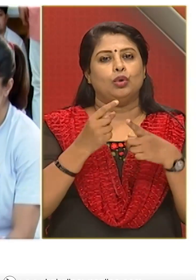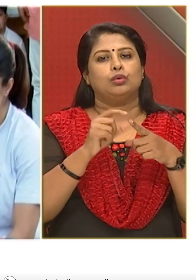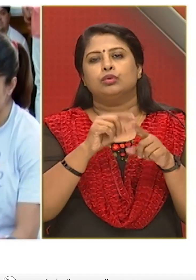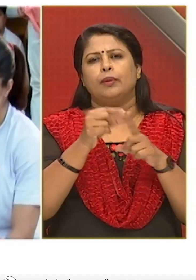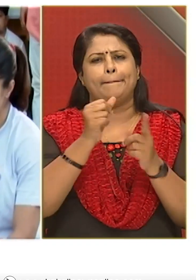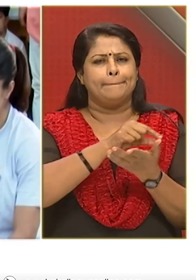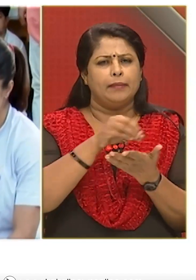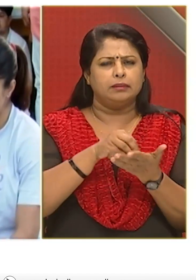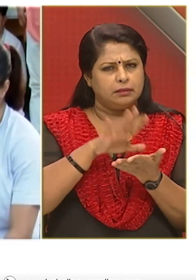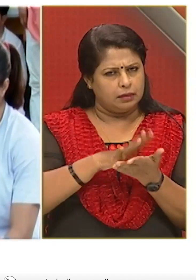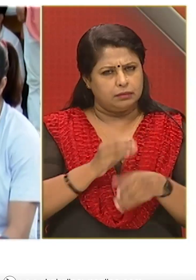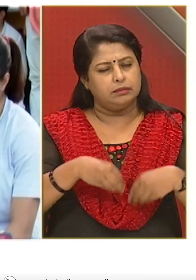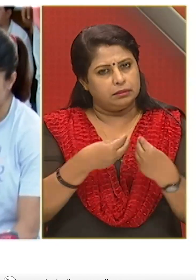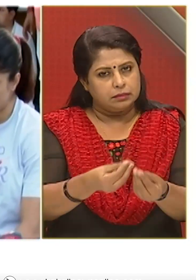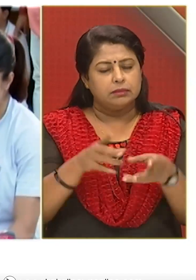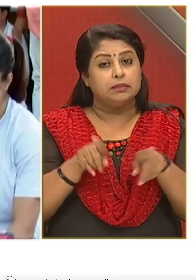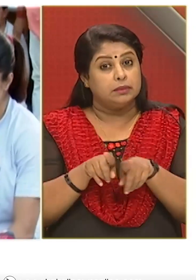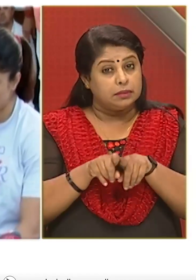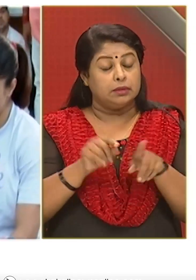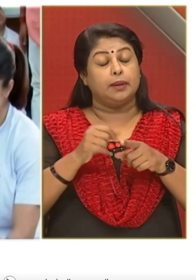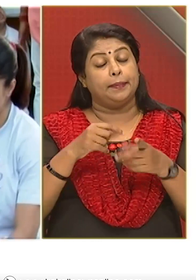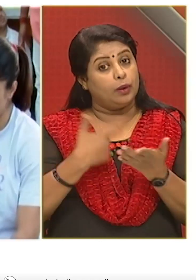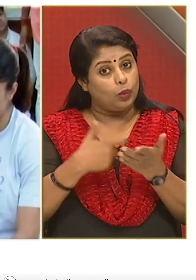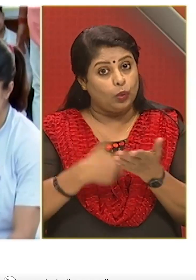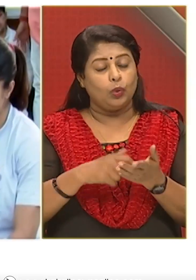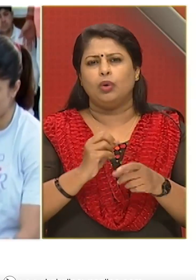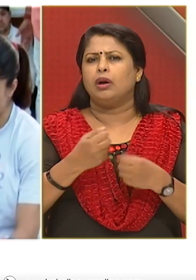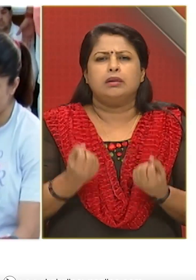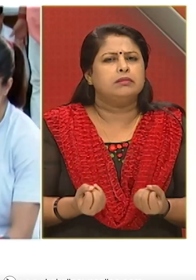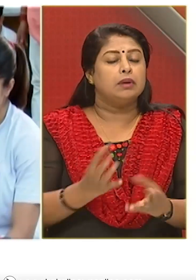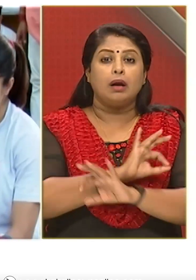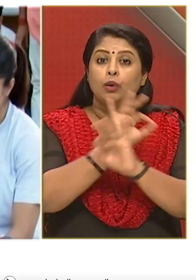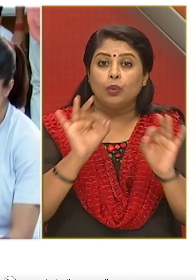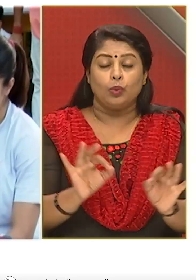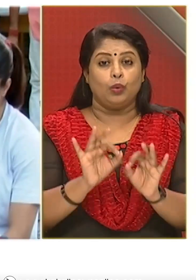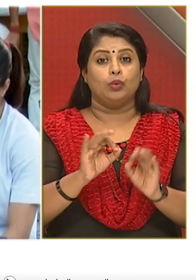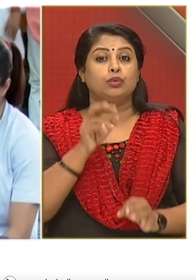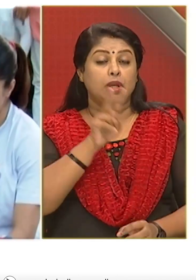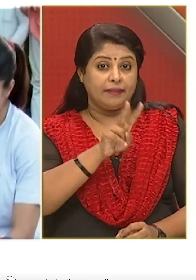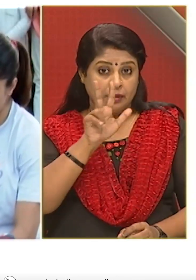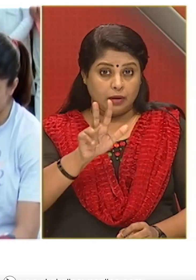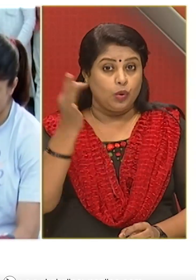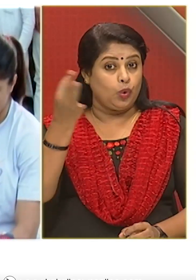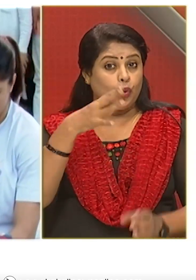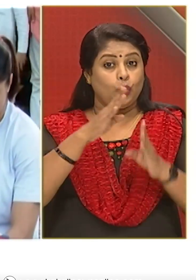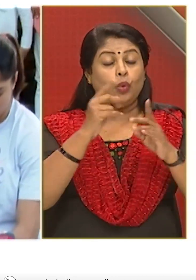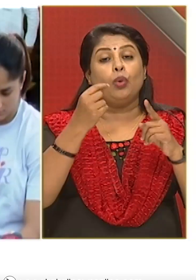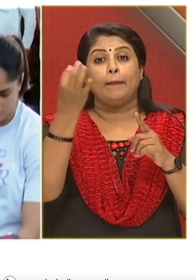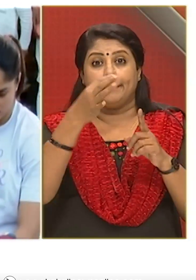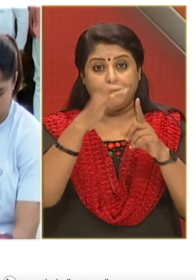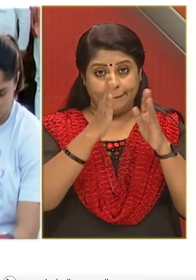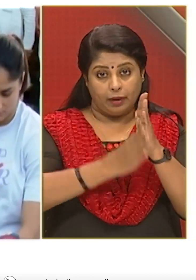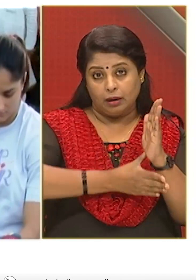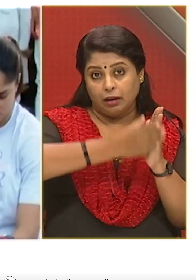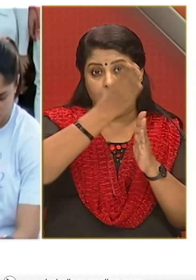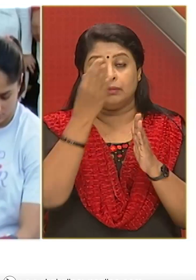ദില്ലി പോലീസിന് നൽകിയിരിക്കുന്നത്. എന്തായാലും ഇതുവരെ ഒരു നടപടി ഉണ്ടാകാത്ത സാഹചര്യത്തിലാണ് ഇപ്പോൾ 28-ന് പുതിയ പാർലമെന്റ് മന്ദിരം ഉദ്ഘാടനം ചെയ്യുന്ന